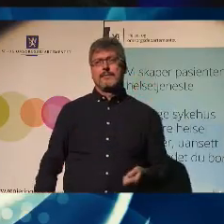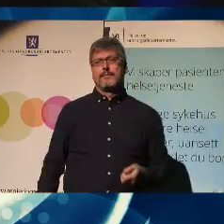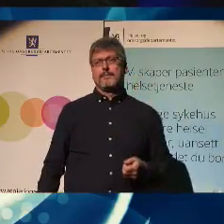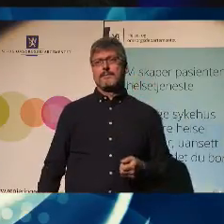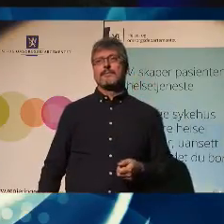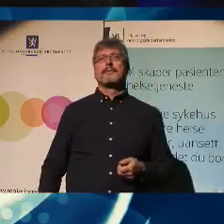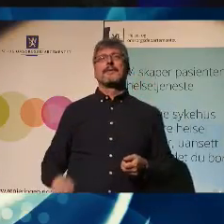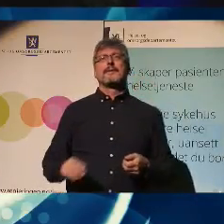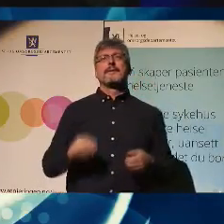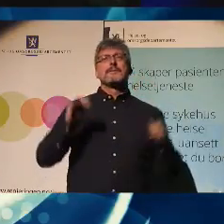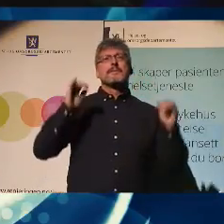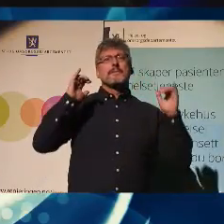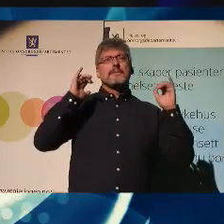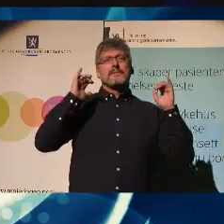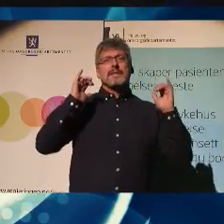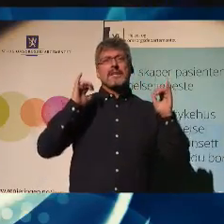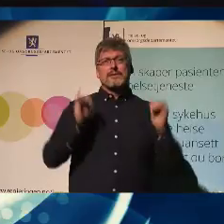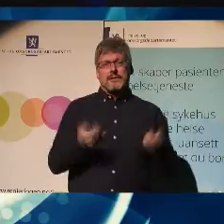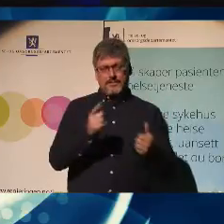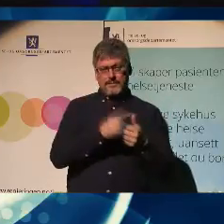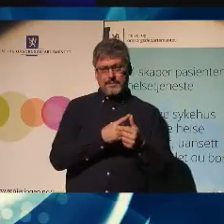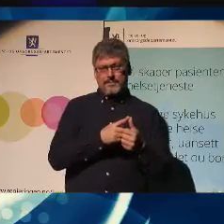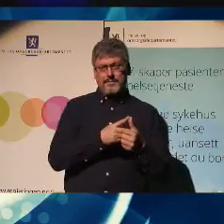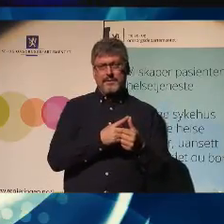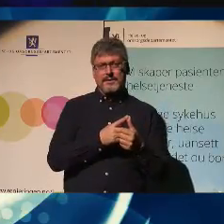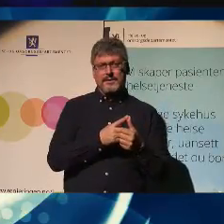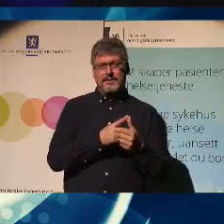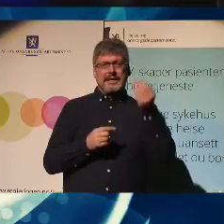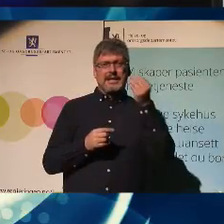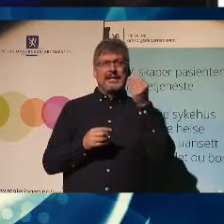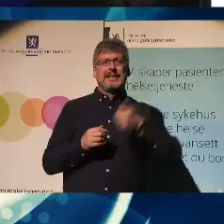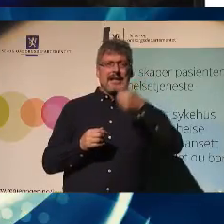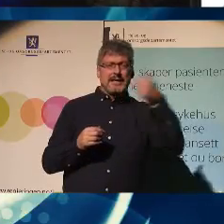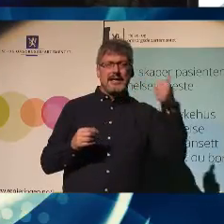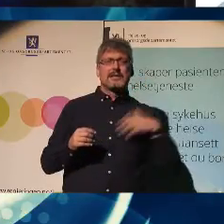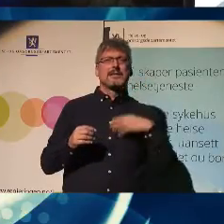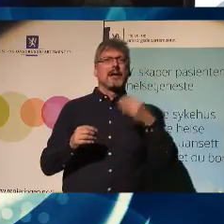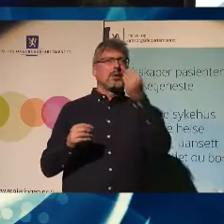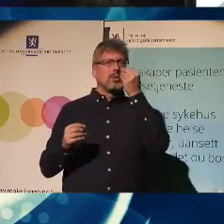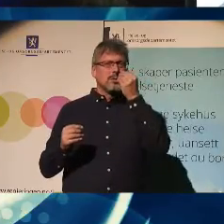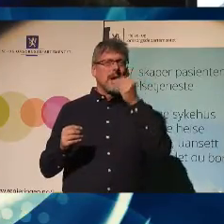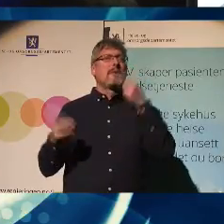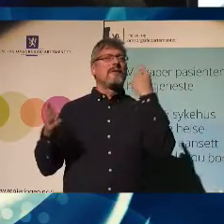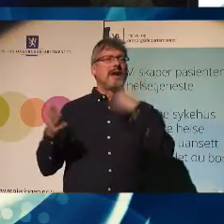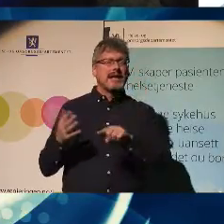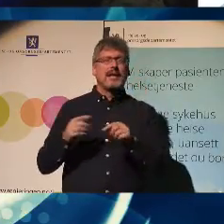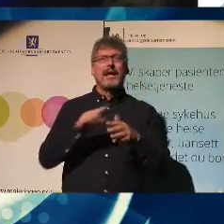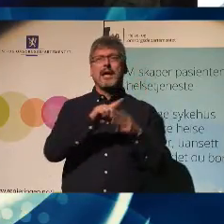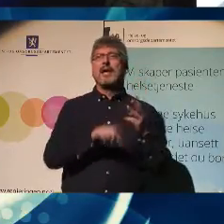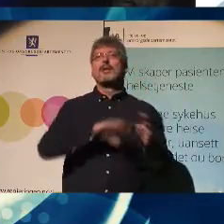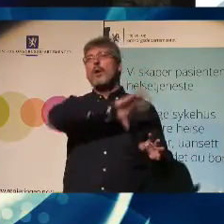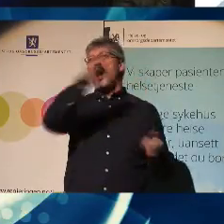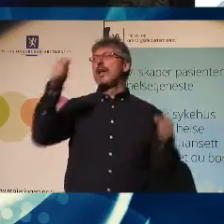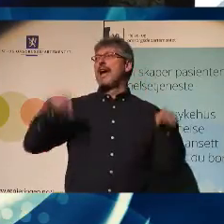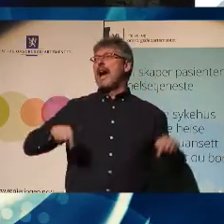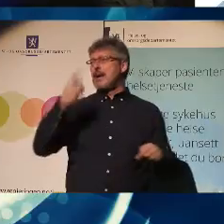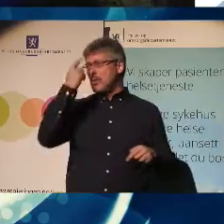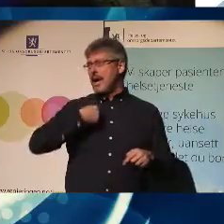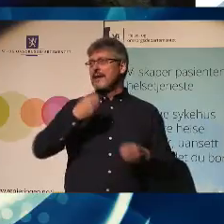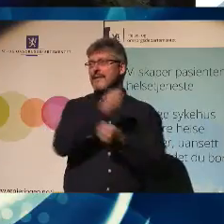Så hvis vi tenker på ledelse som kunnskap og som ferdighet, så det klart at alle her, vil jeg tro, I hvert fall de